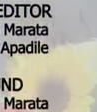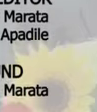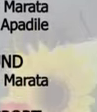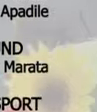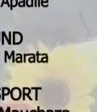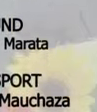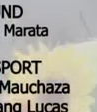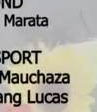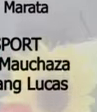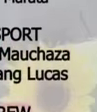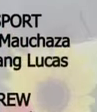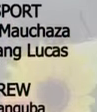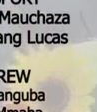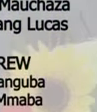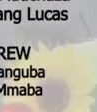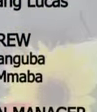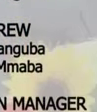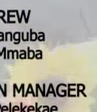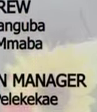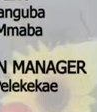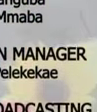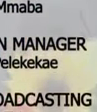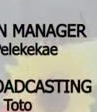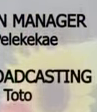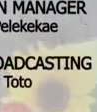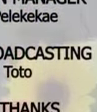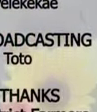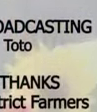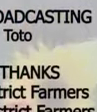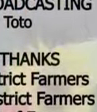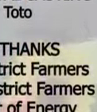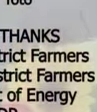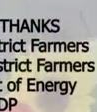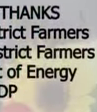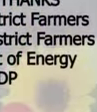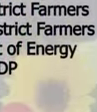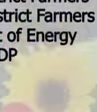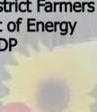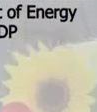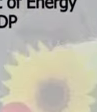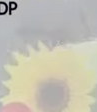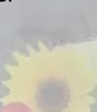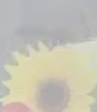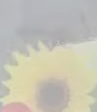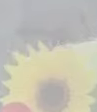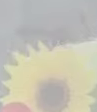Oh.